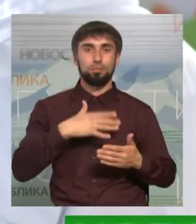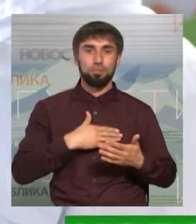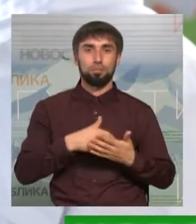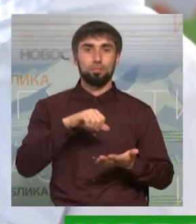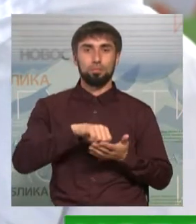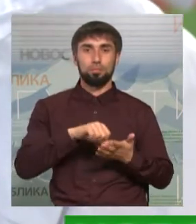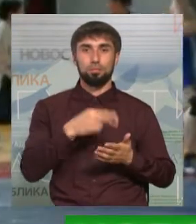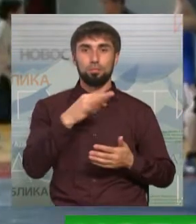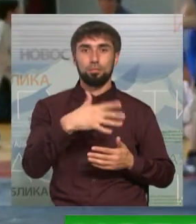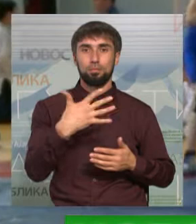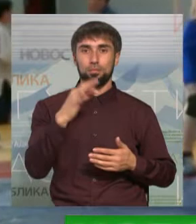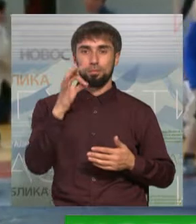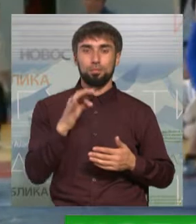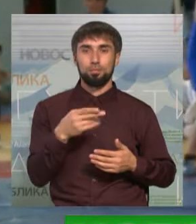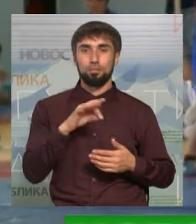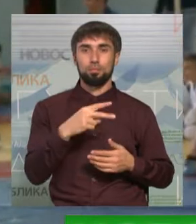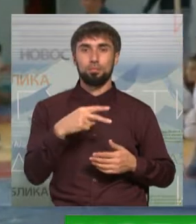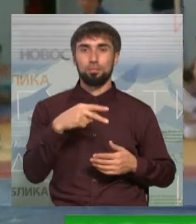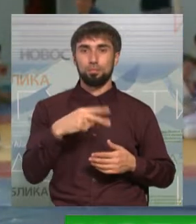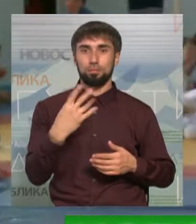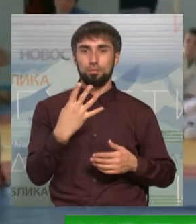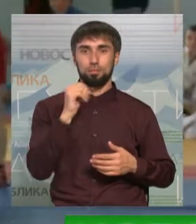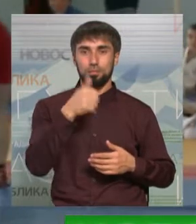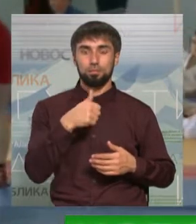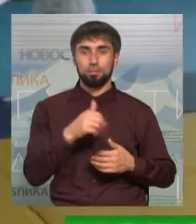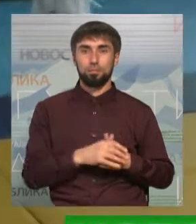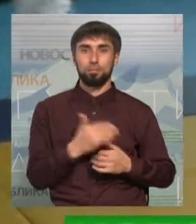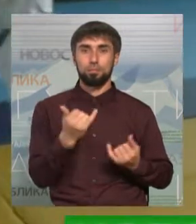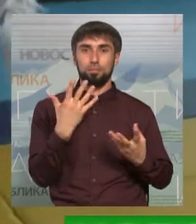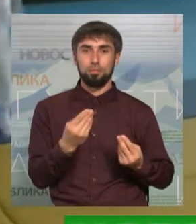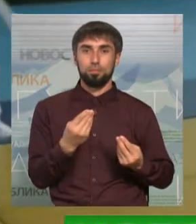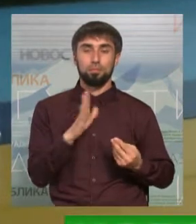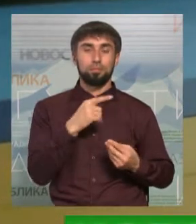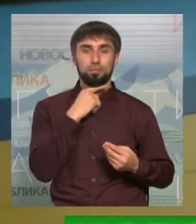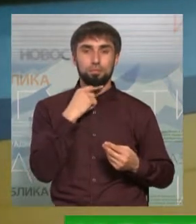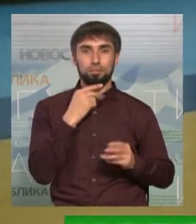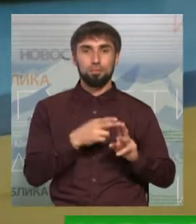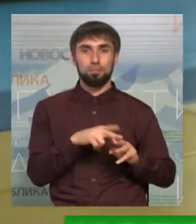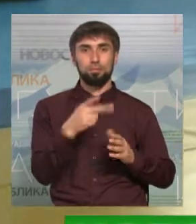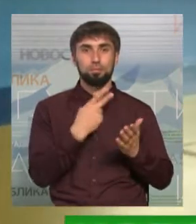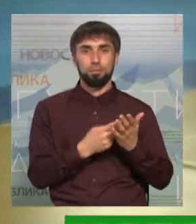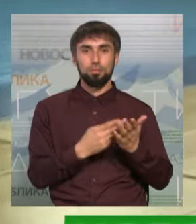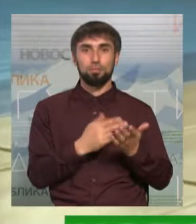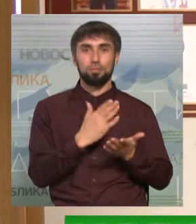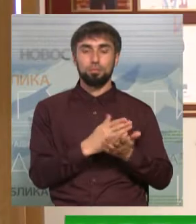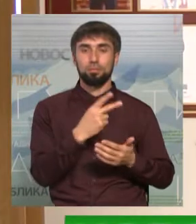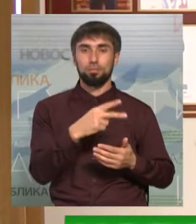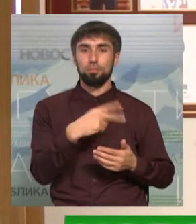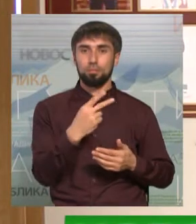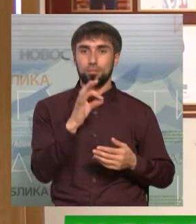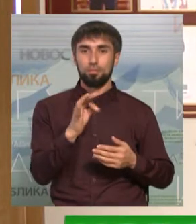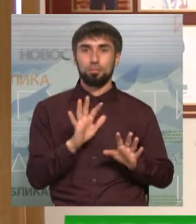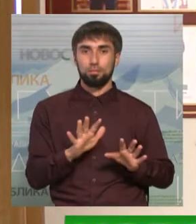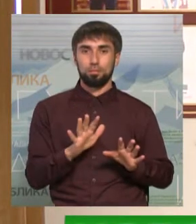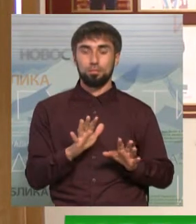до 55% до 2024 года. На сегодняшний день в Ингушетии этот показатель составляет только